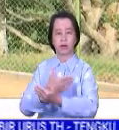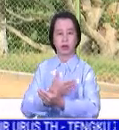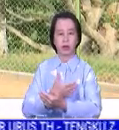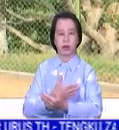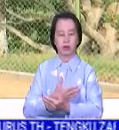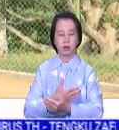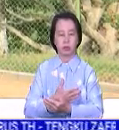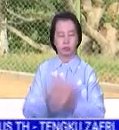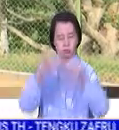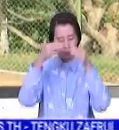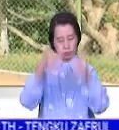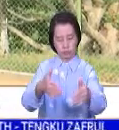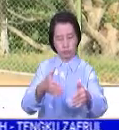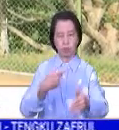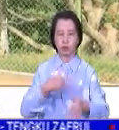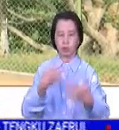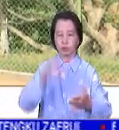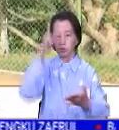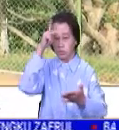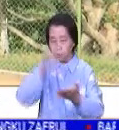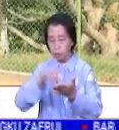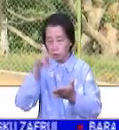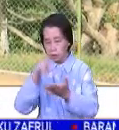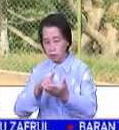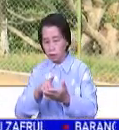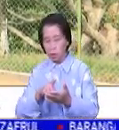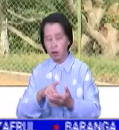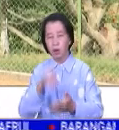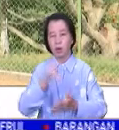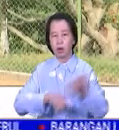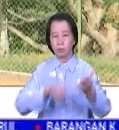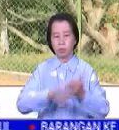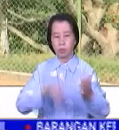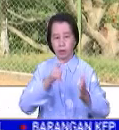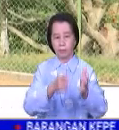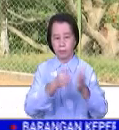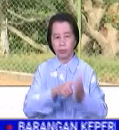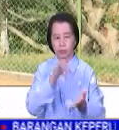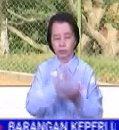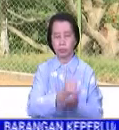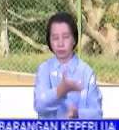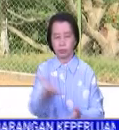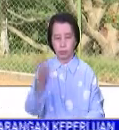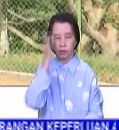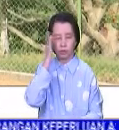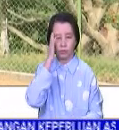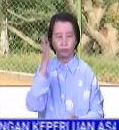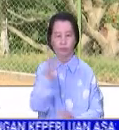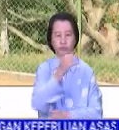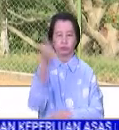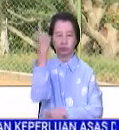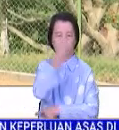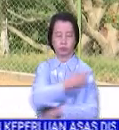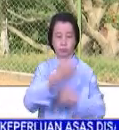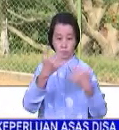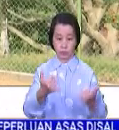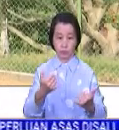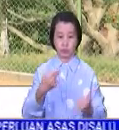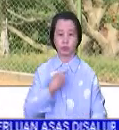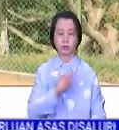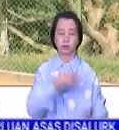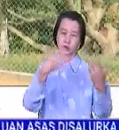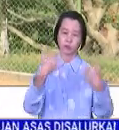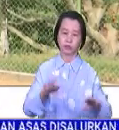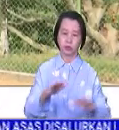pprt ni dan kita telah kenal pasti peserta-peserta yang memerlukan itulah dan hari ini kita